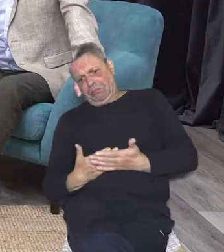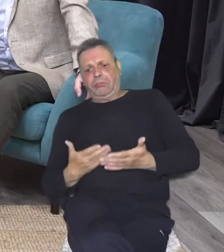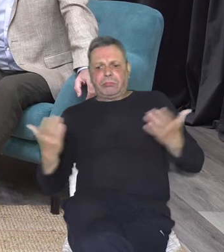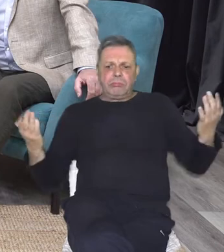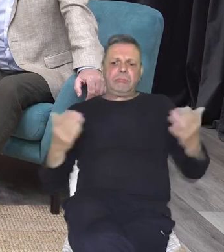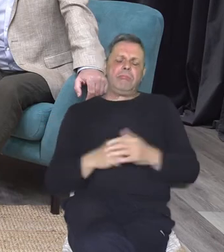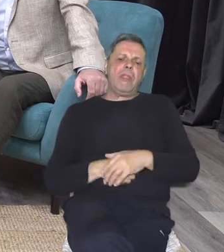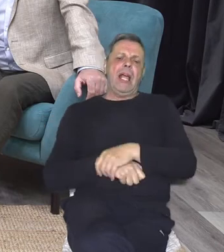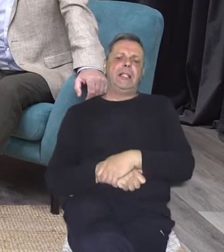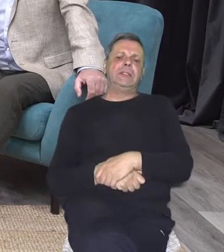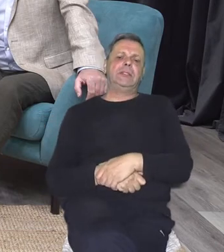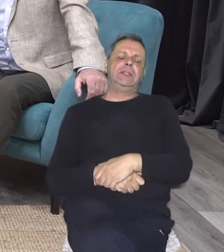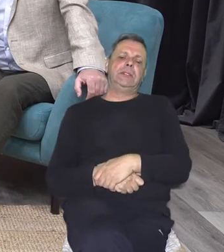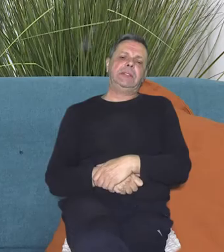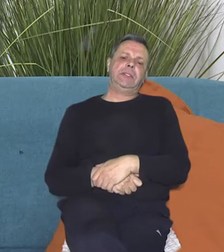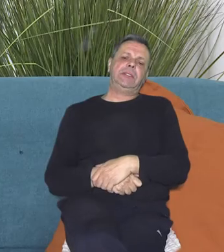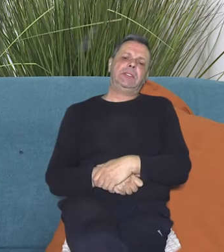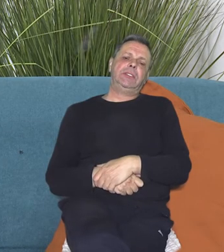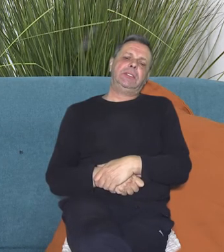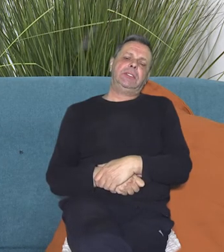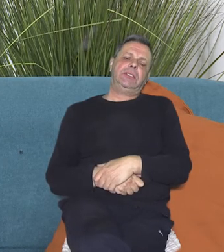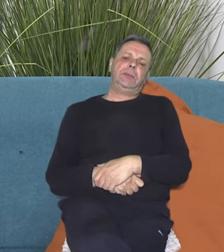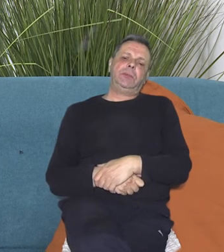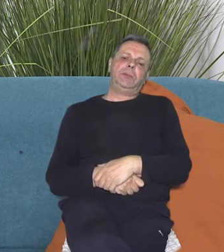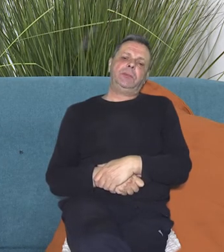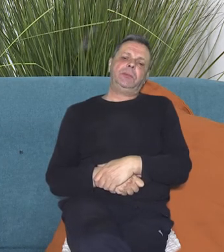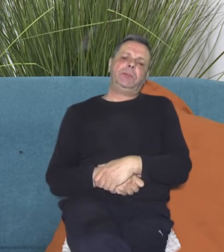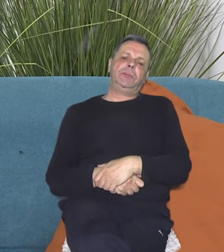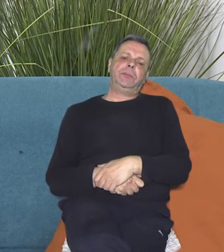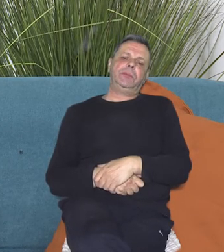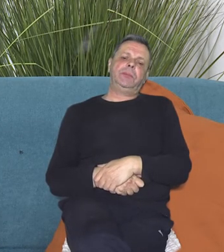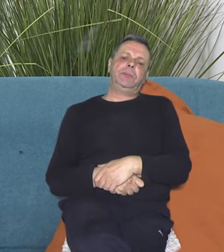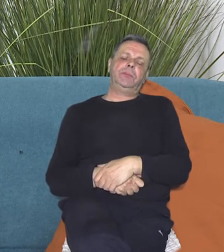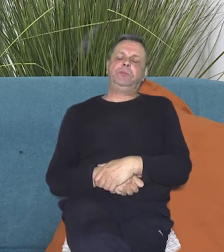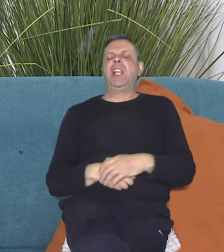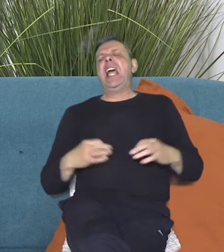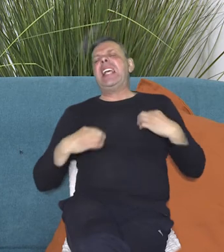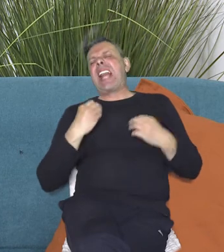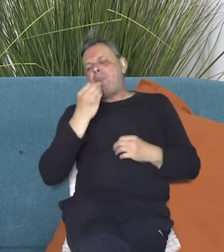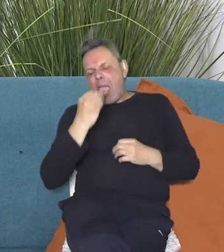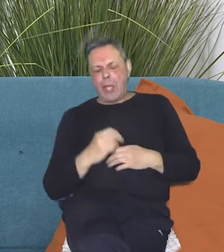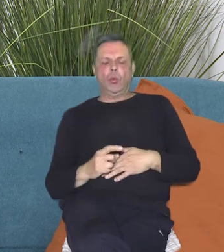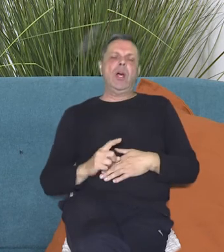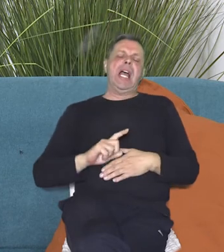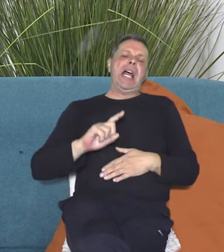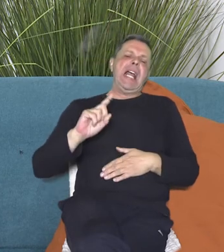da recimo, kako bih rekla, zdravo jedu,